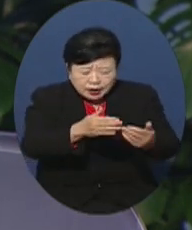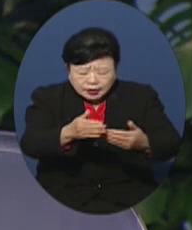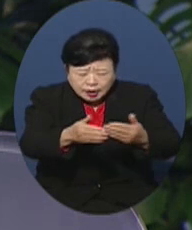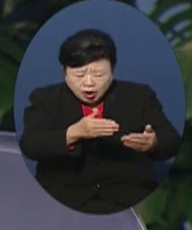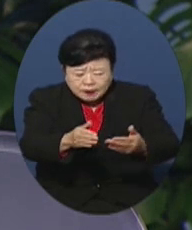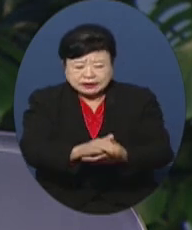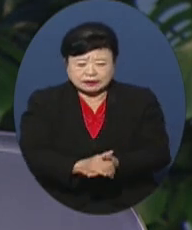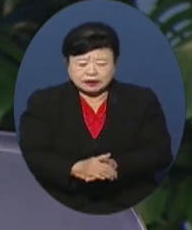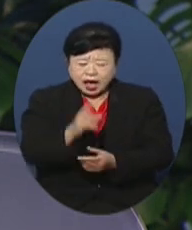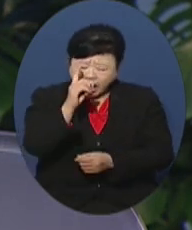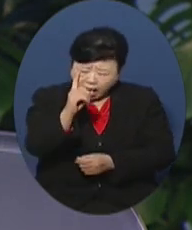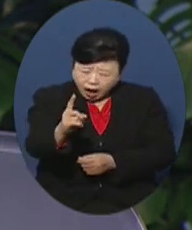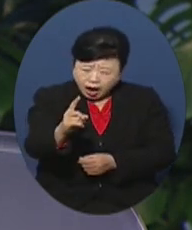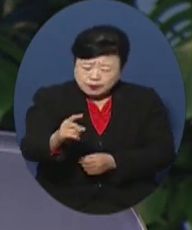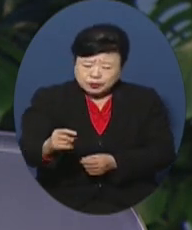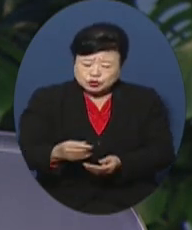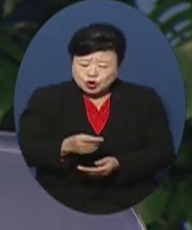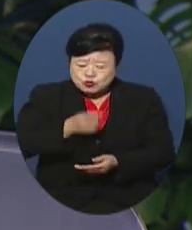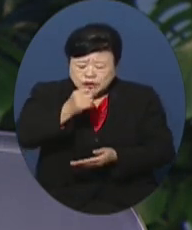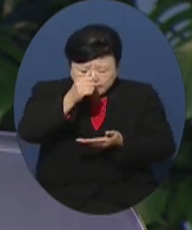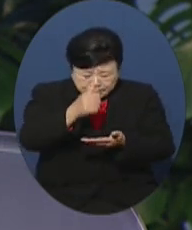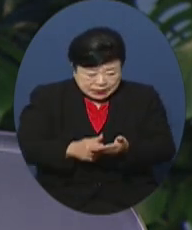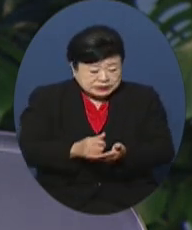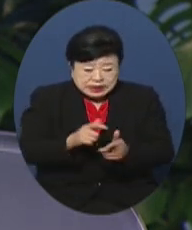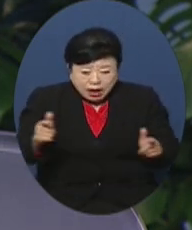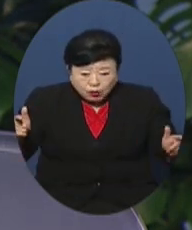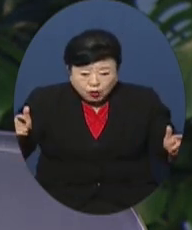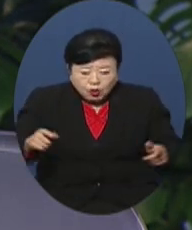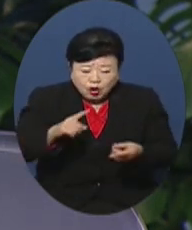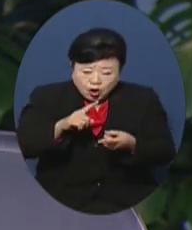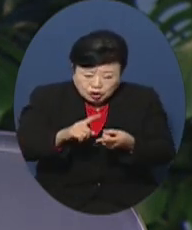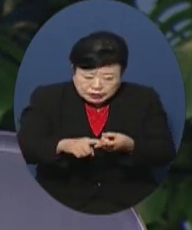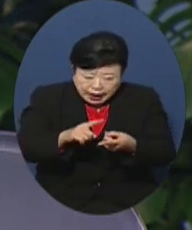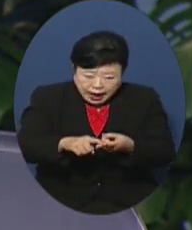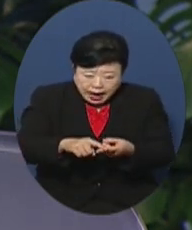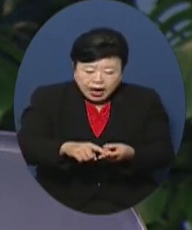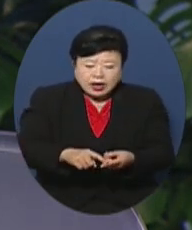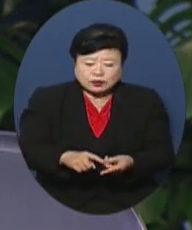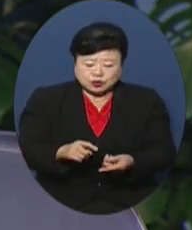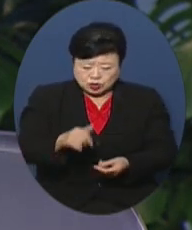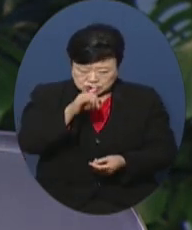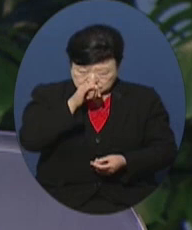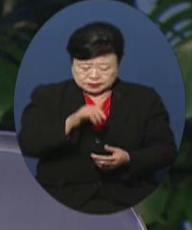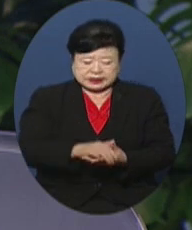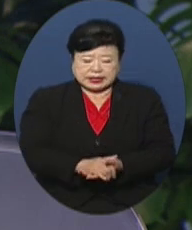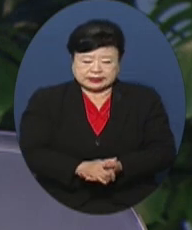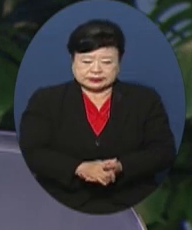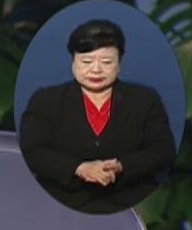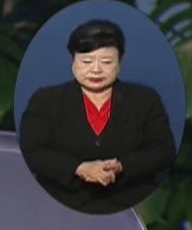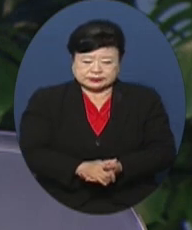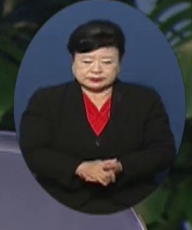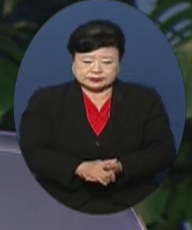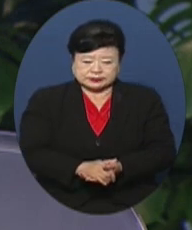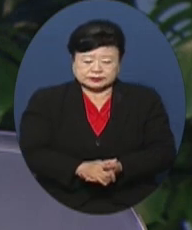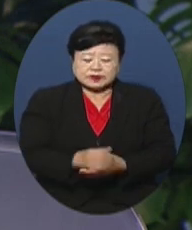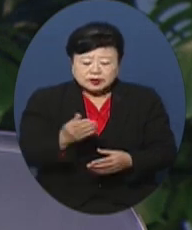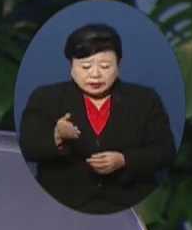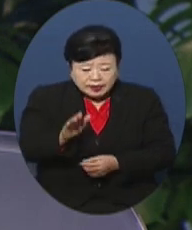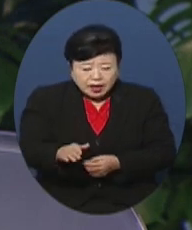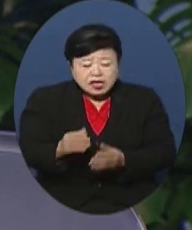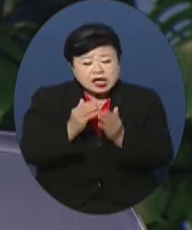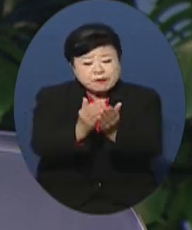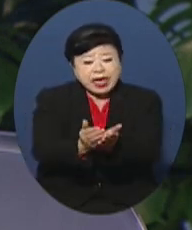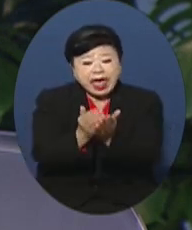겪었습니다. 한 번도 침몰하지 않고 그것은 파도를 이겨냈습니다. 그런데 이